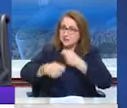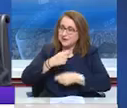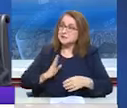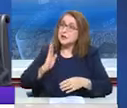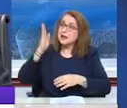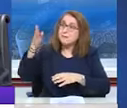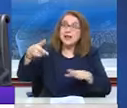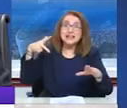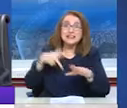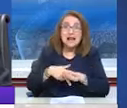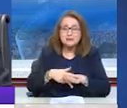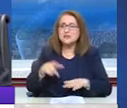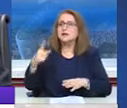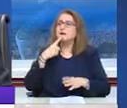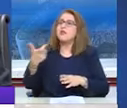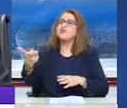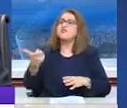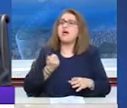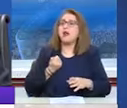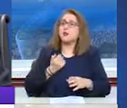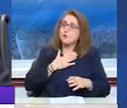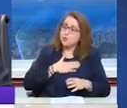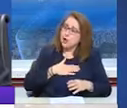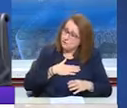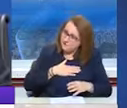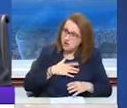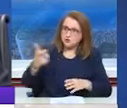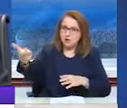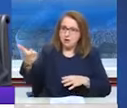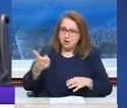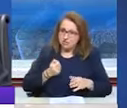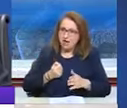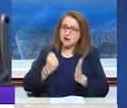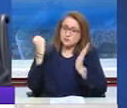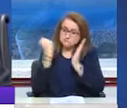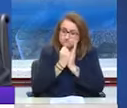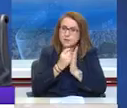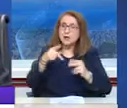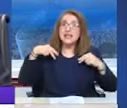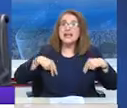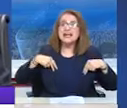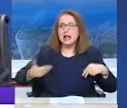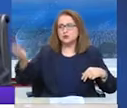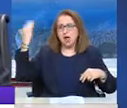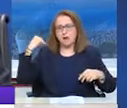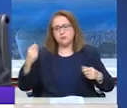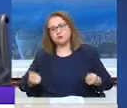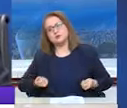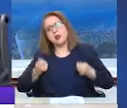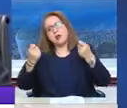τράπεζες εύκολα δάνεια κινήσεως, εγγυημένα στο μεγαλύτερο τους μέρος από εμάς, ώστε να μπορέσουν με